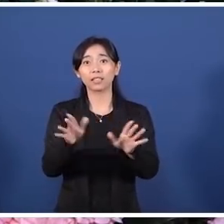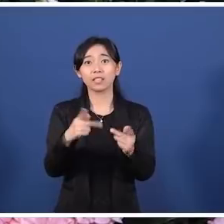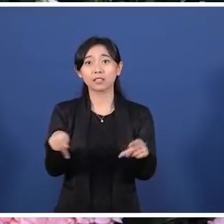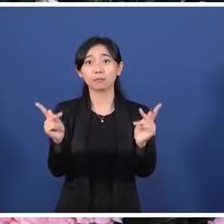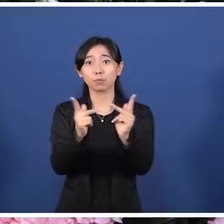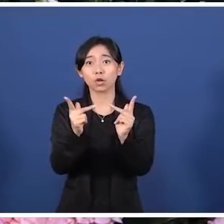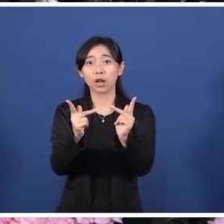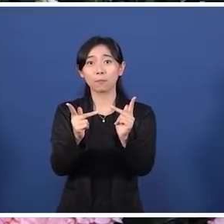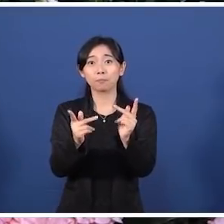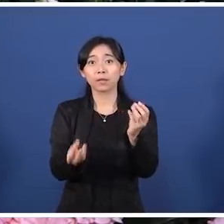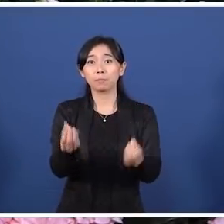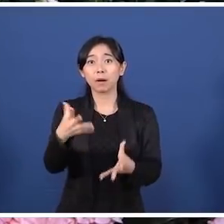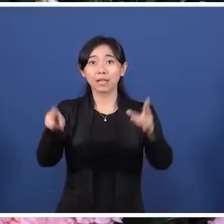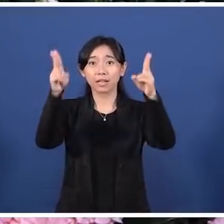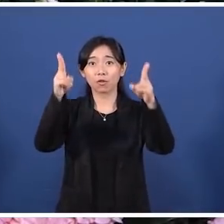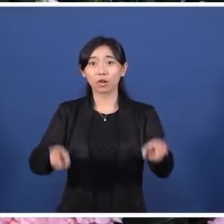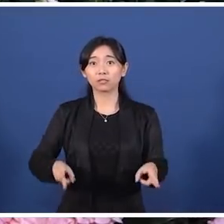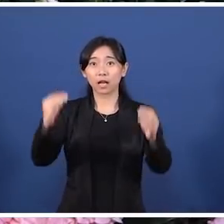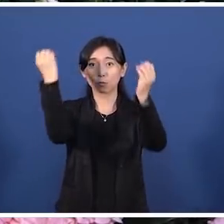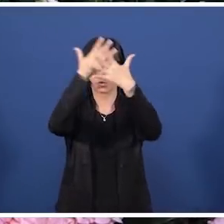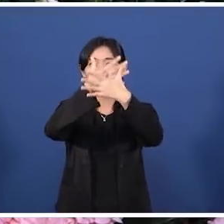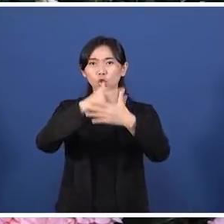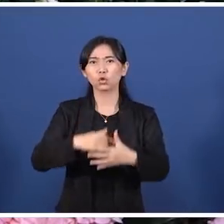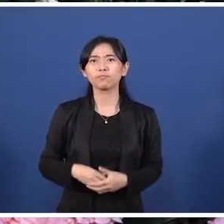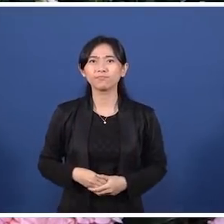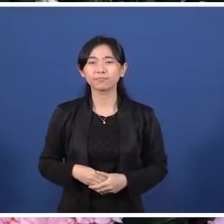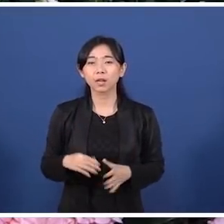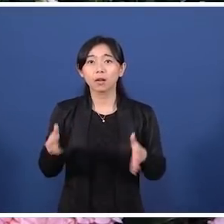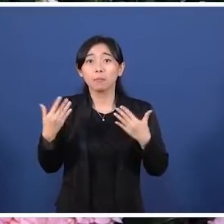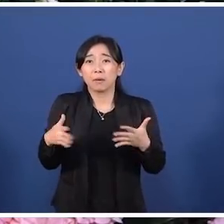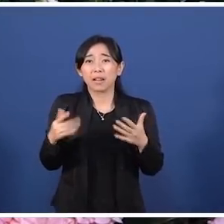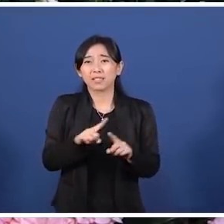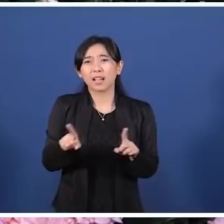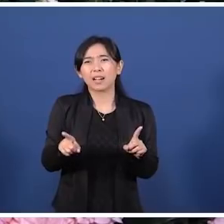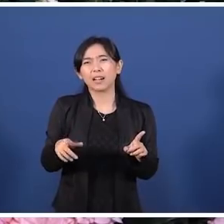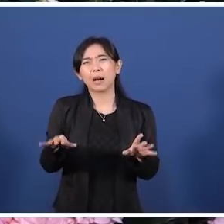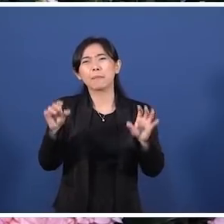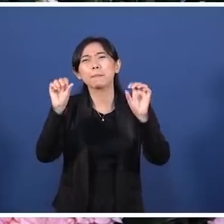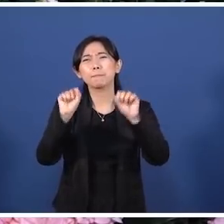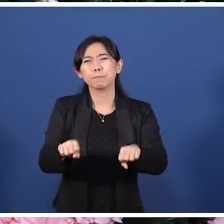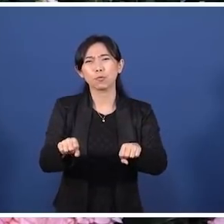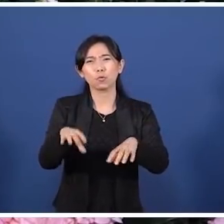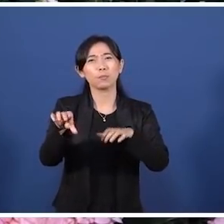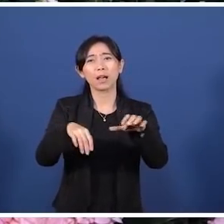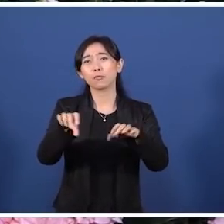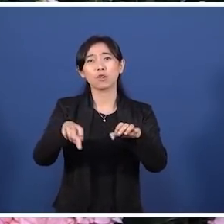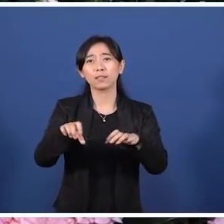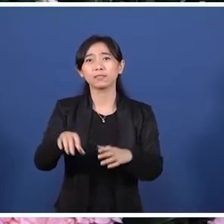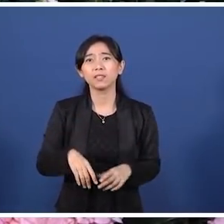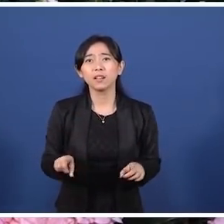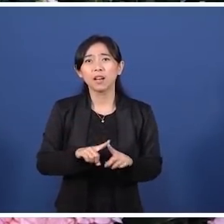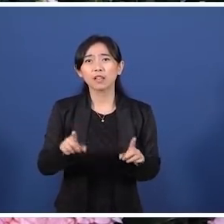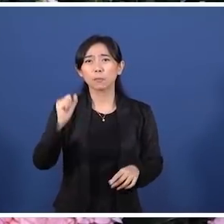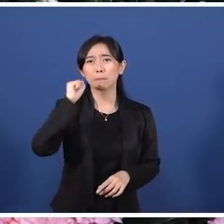ada banyak orang yang takut karena merasa tidak sanggup untuk melakukan sesuatu, untuk